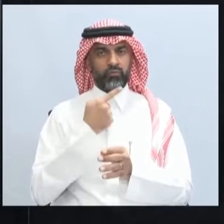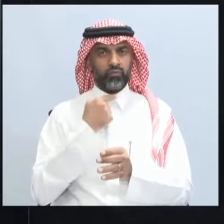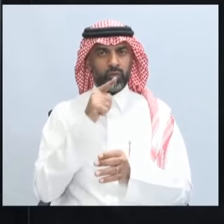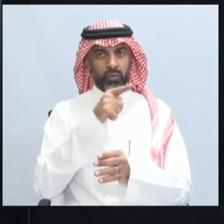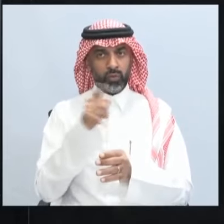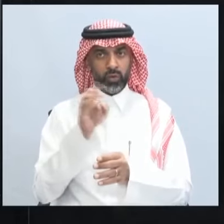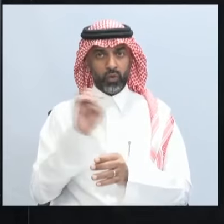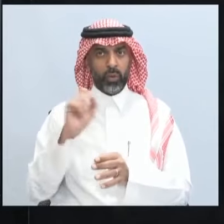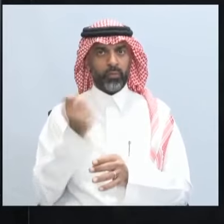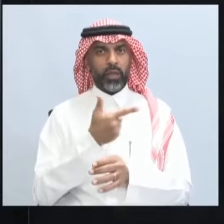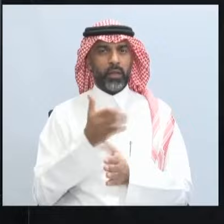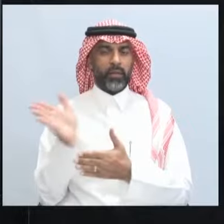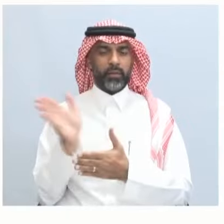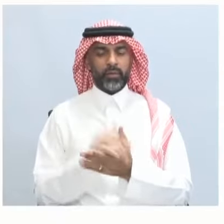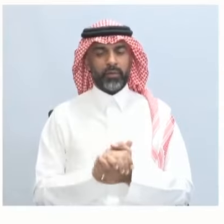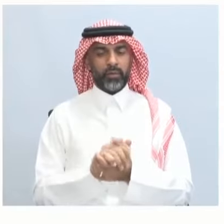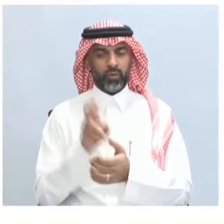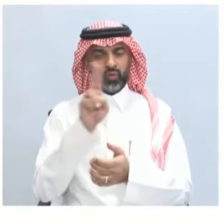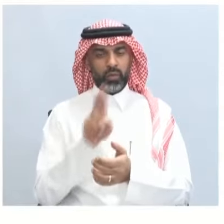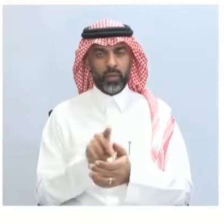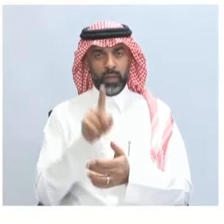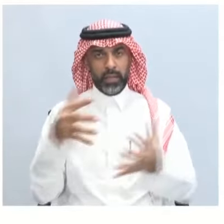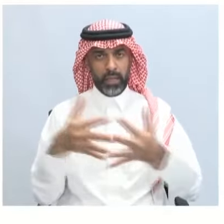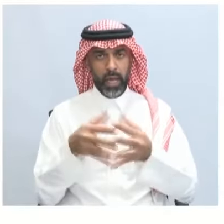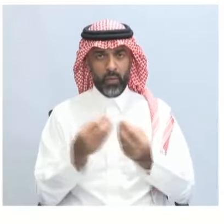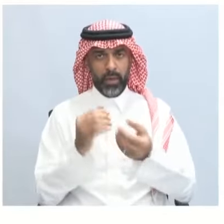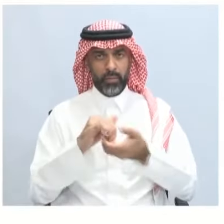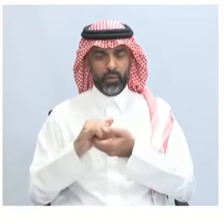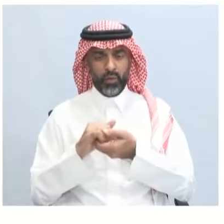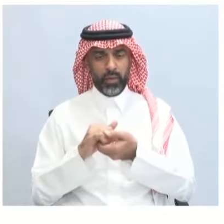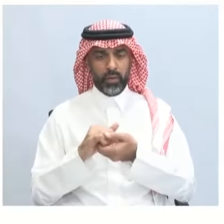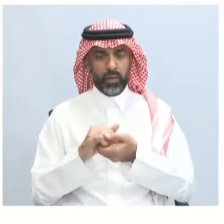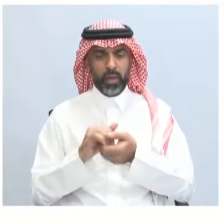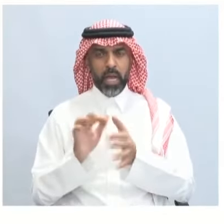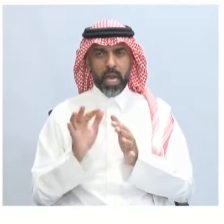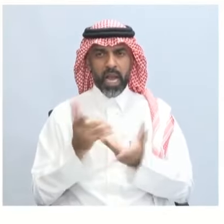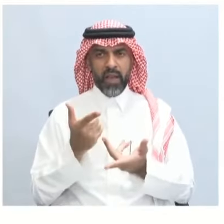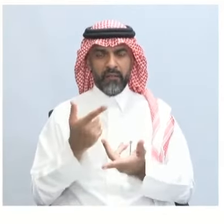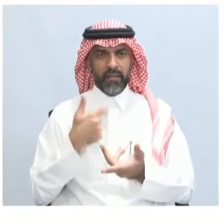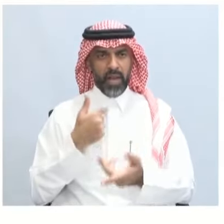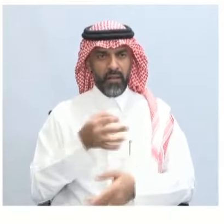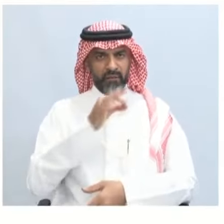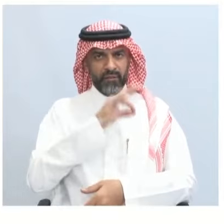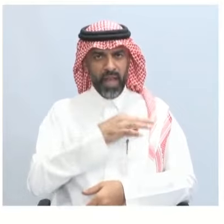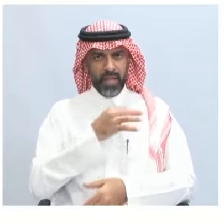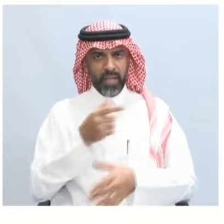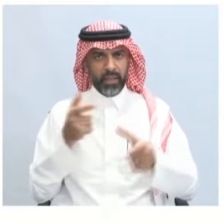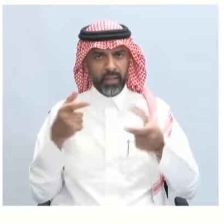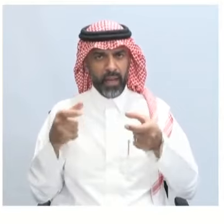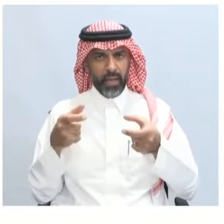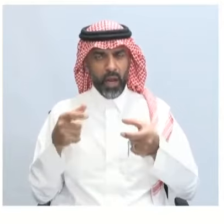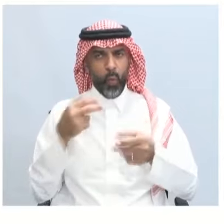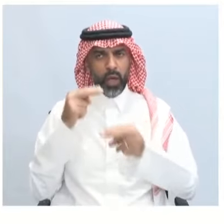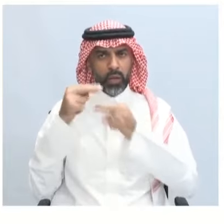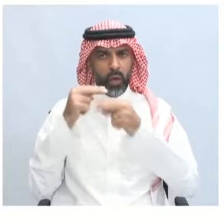السريعه عليه السؤال هو بالتعاون مع مجموعتك كيف نستثمر التقنيه ووسائل